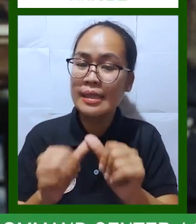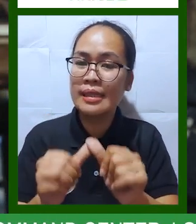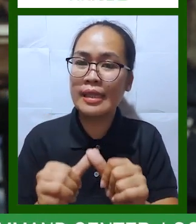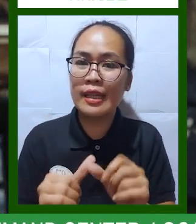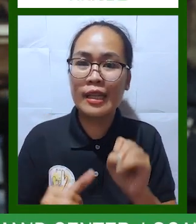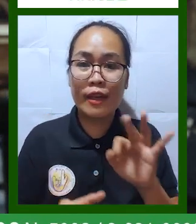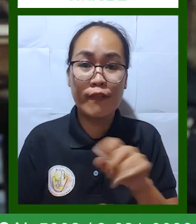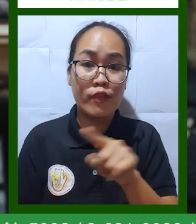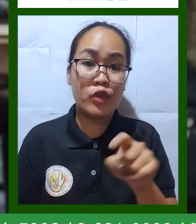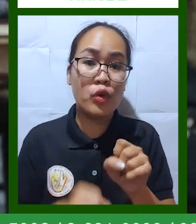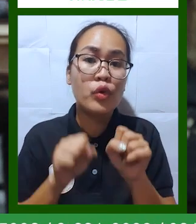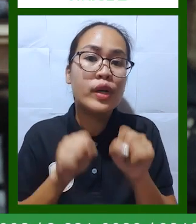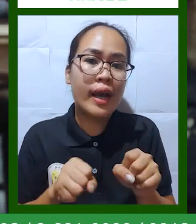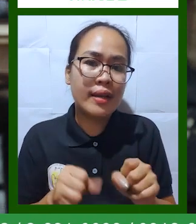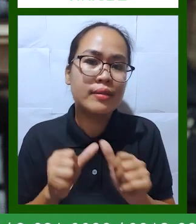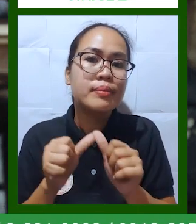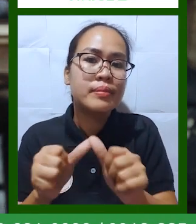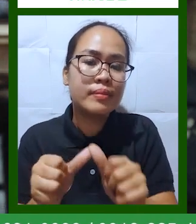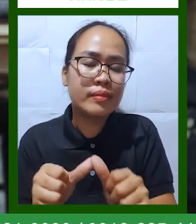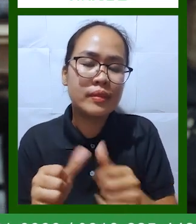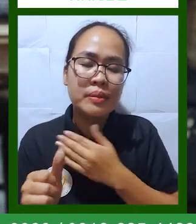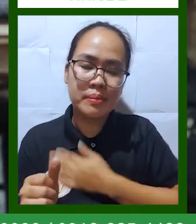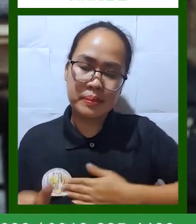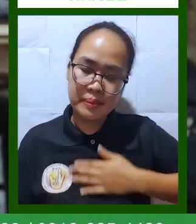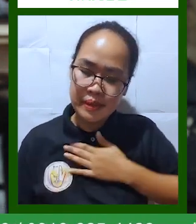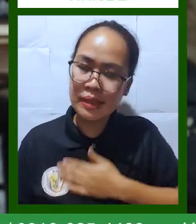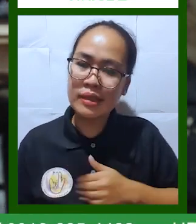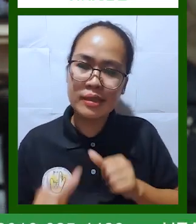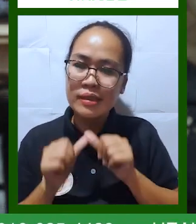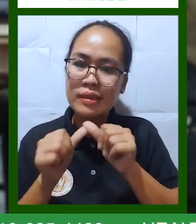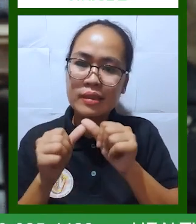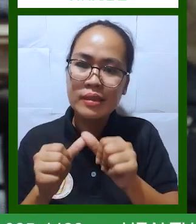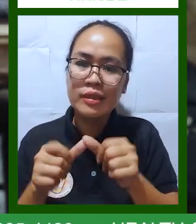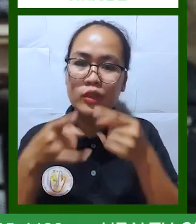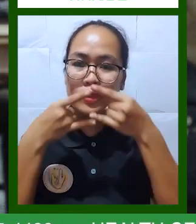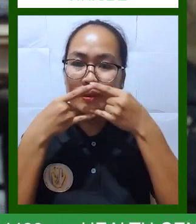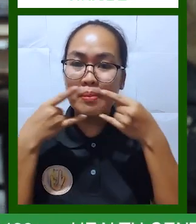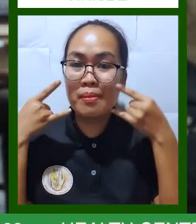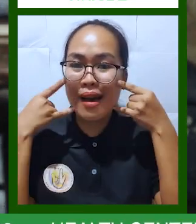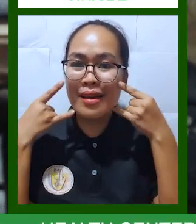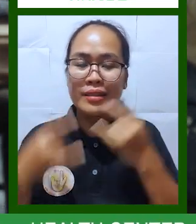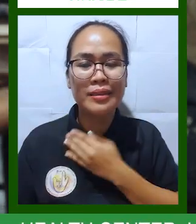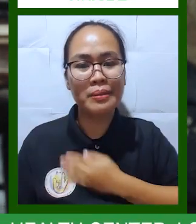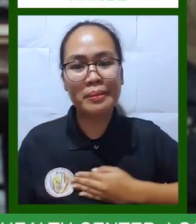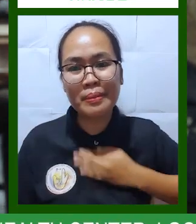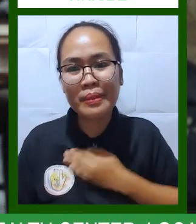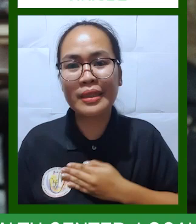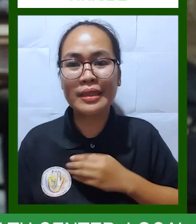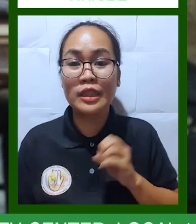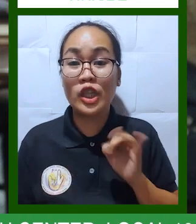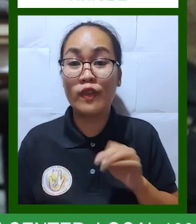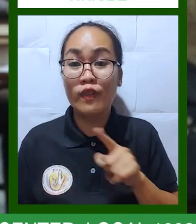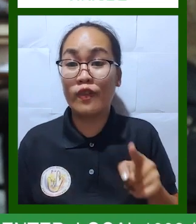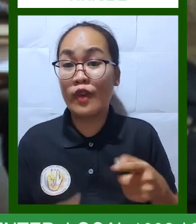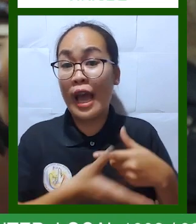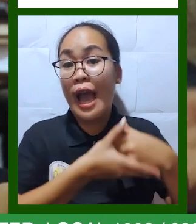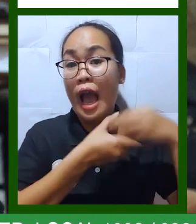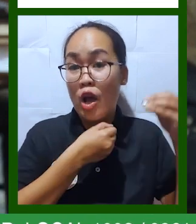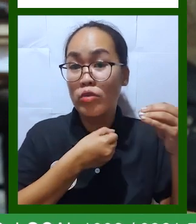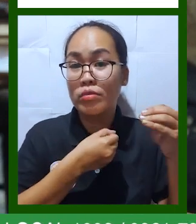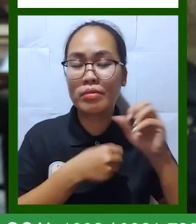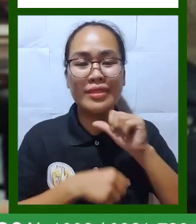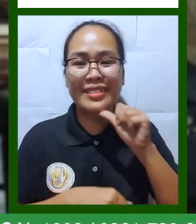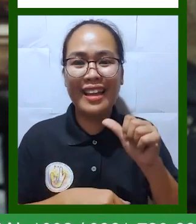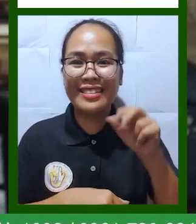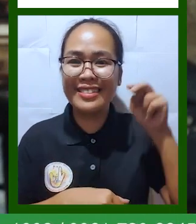inyo, kung yung kaya natin ipagpatuloy, gawin pa rin natin. Yung pagsusot ng face mask, bagamat